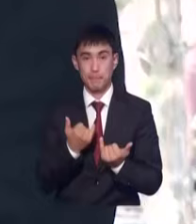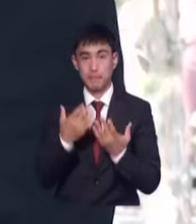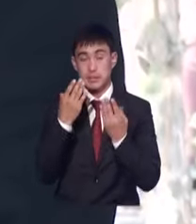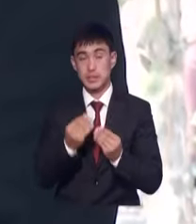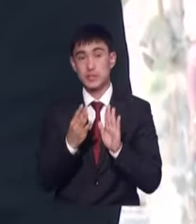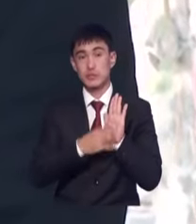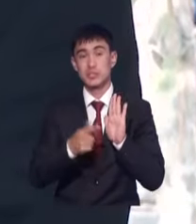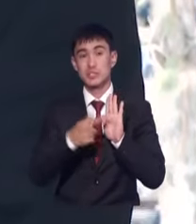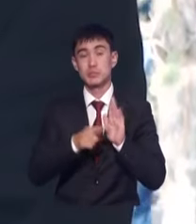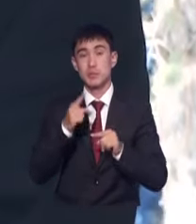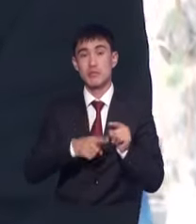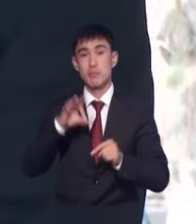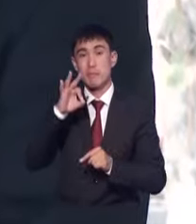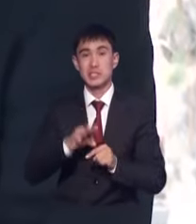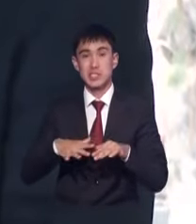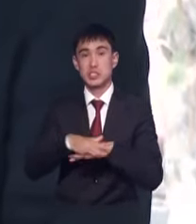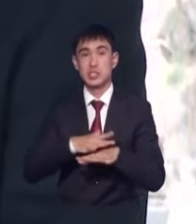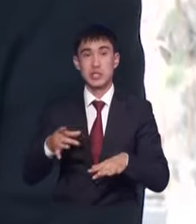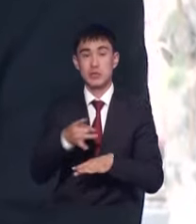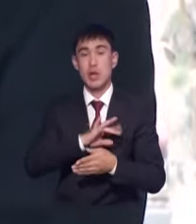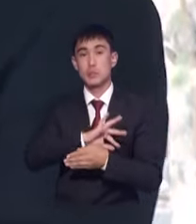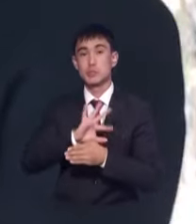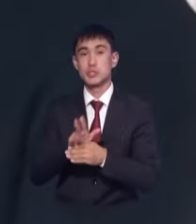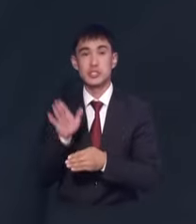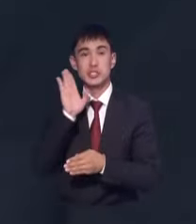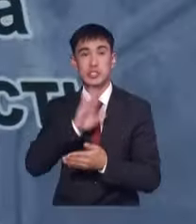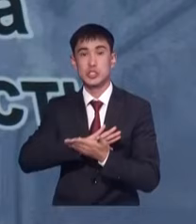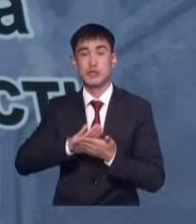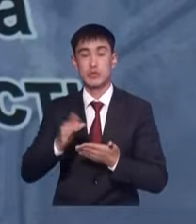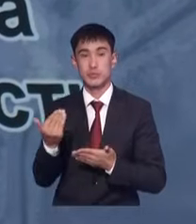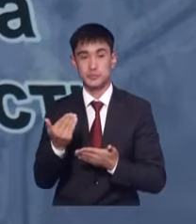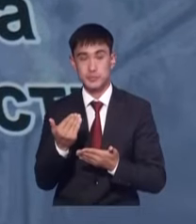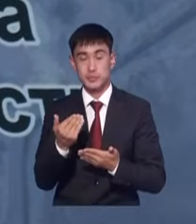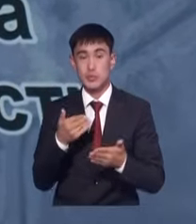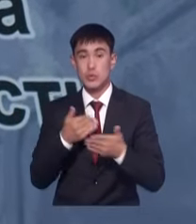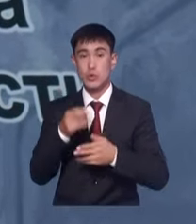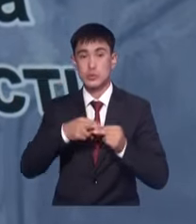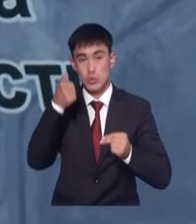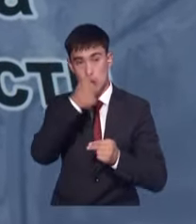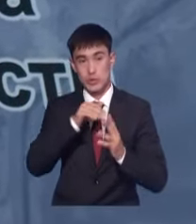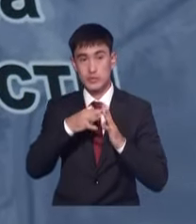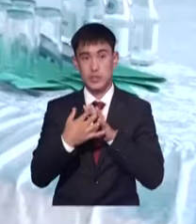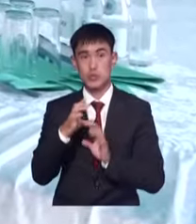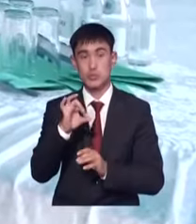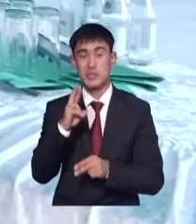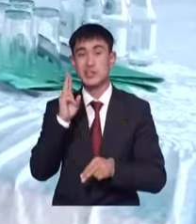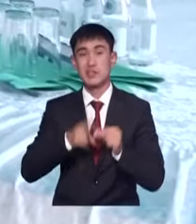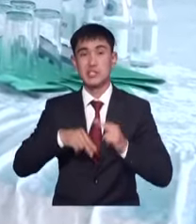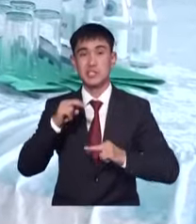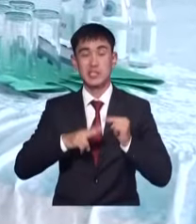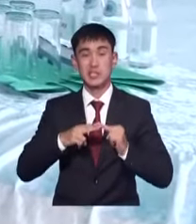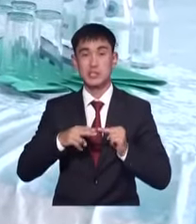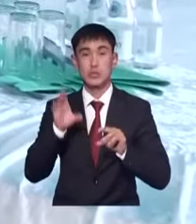сегодня 97,5% жителей района обеспечены чистой питьевой водой, а до конца года в селе Сумбе завершится